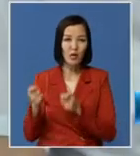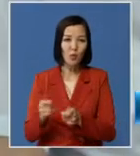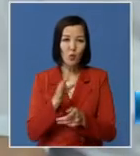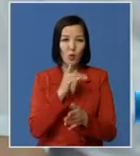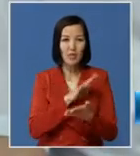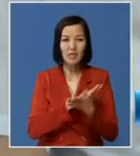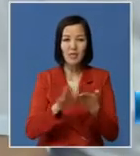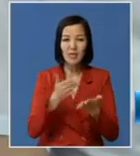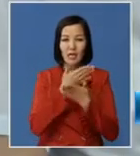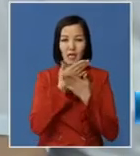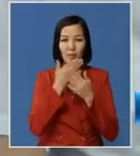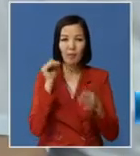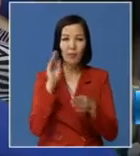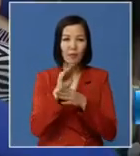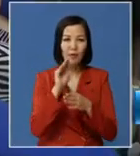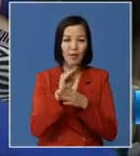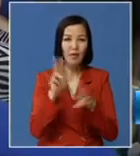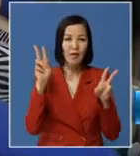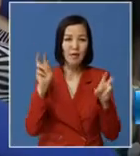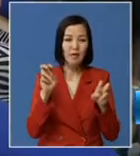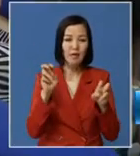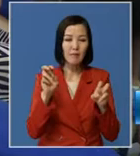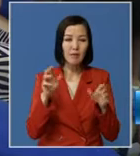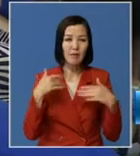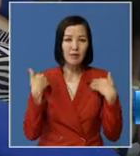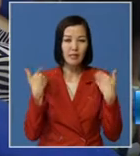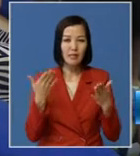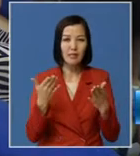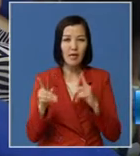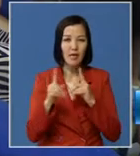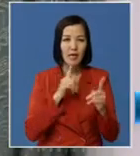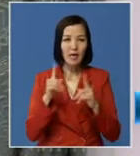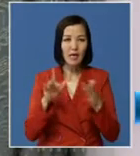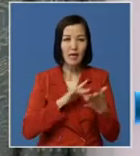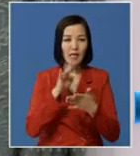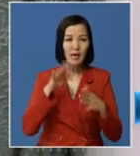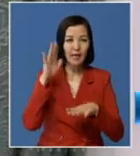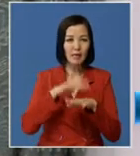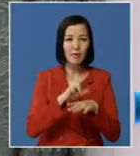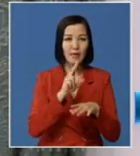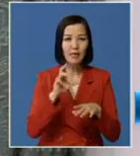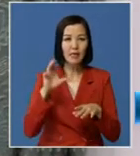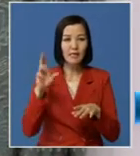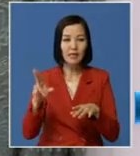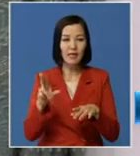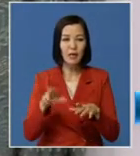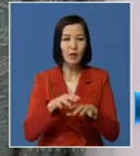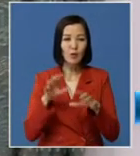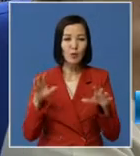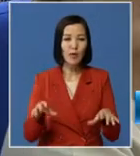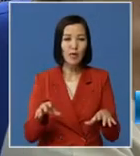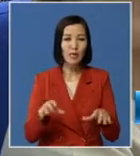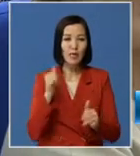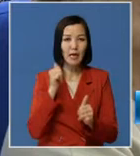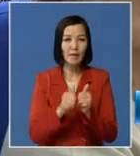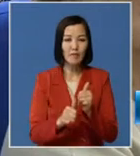қоқыс шығару уақытылы тазаланбаусынды тақырыптар ортаға салынды. Кеңес барысында қала әкімі пәтер иелері кооперативі